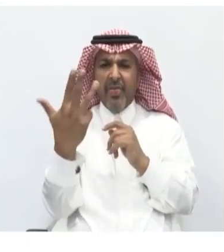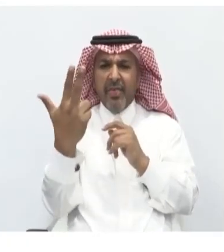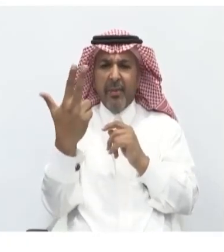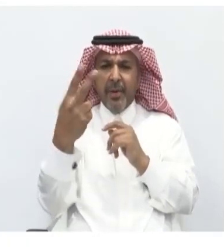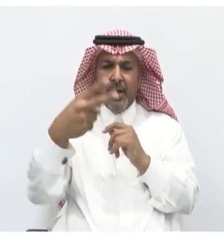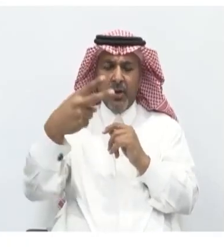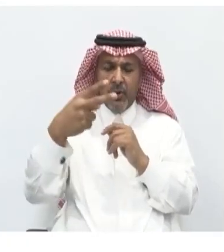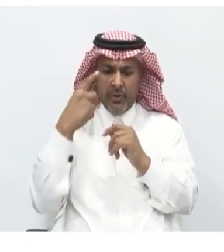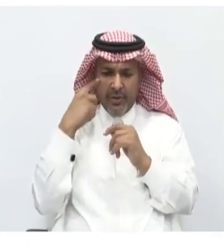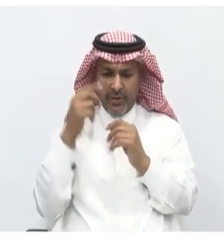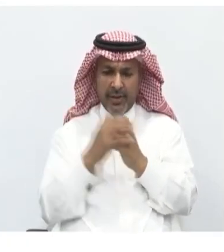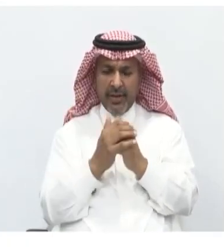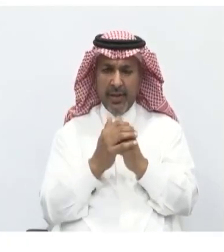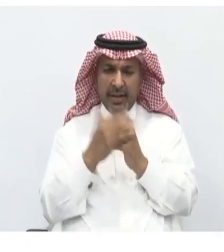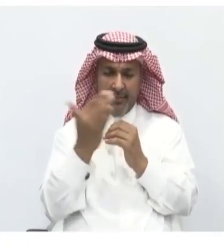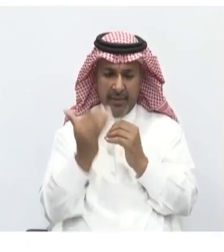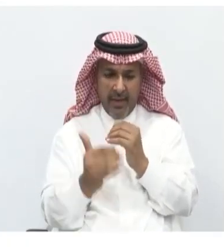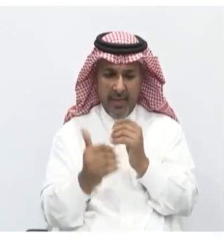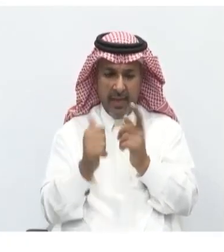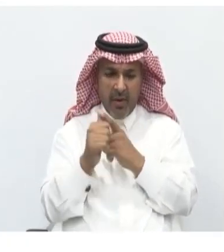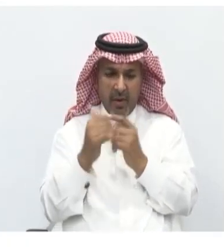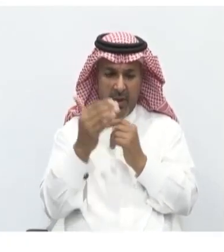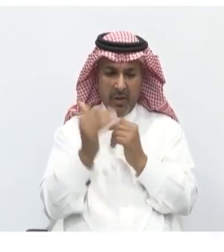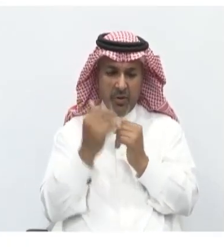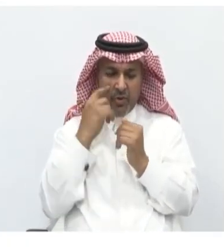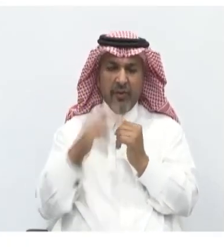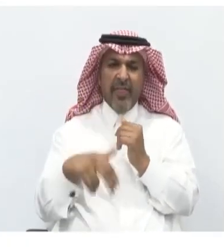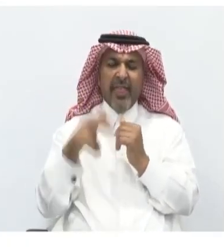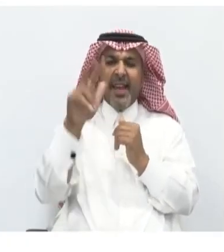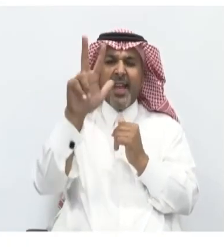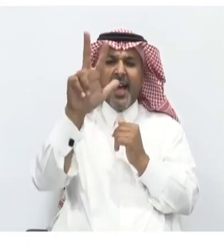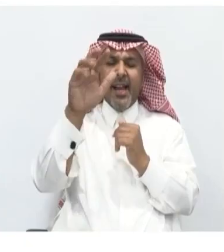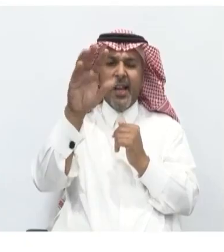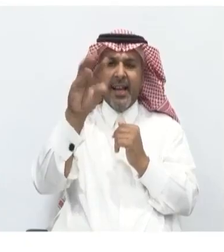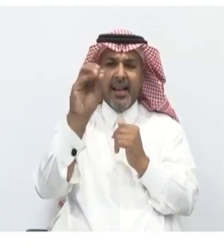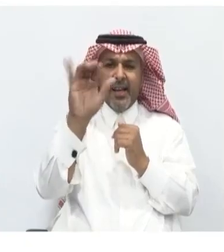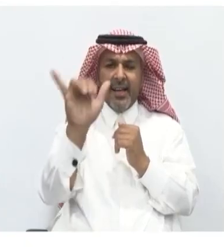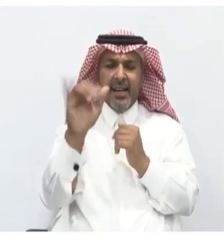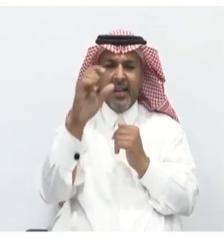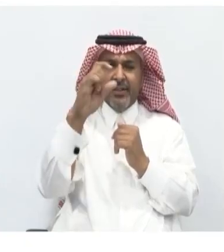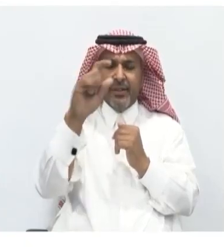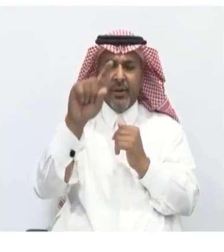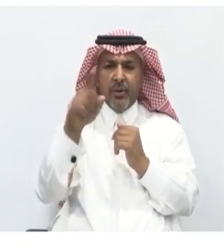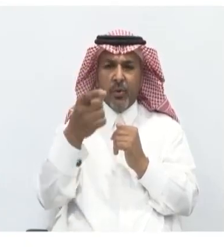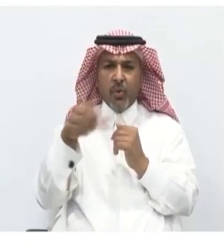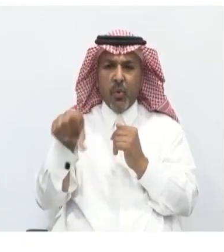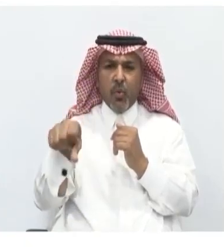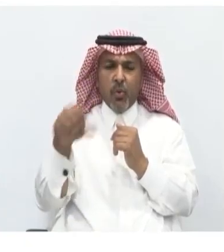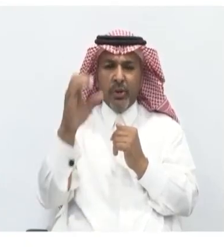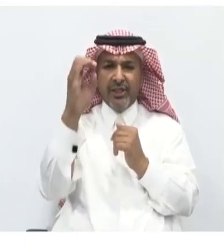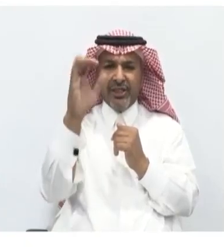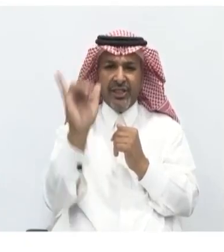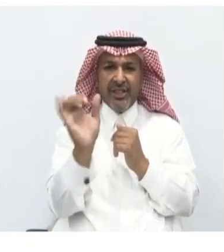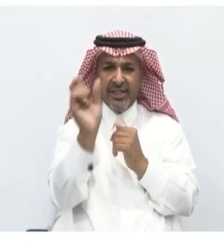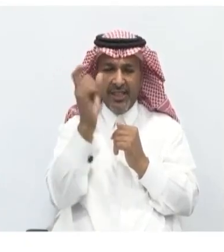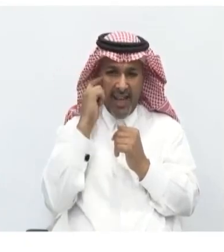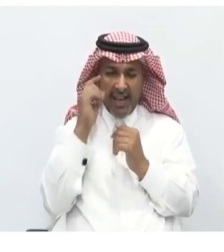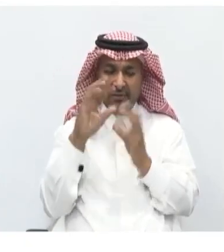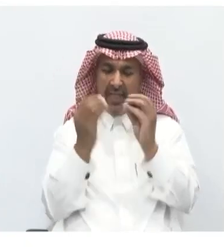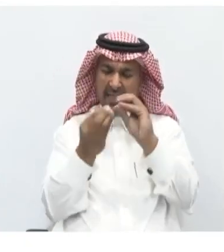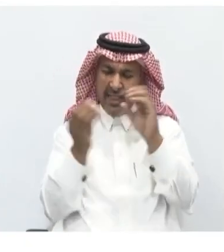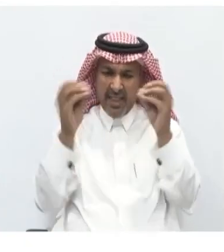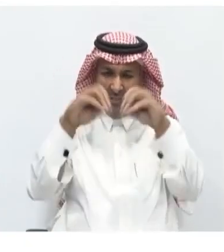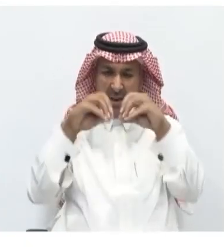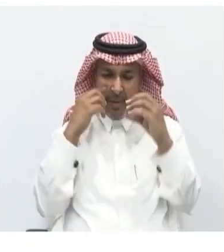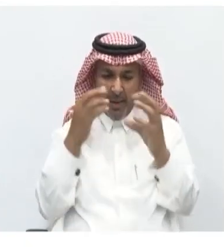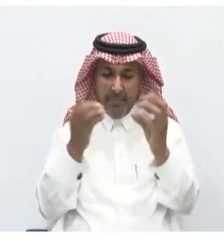مولات الى جرامات بالنسبه للهيدروجين ثلاثه في اثنين راح يعطيني سته اذا سته مول من الهيدروجين